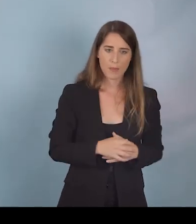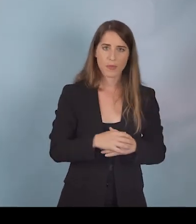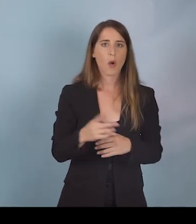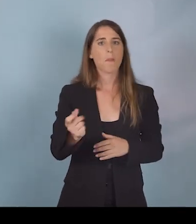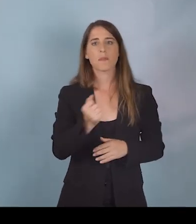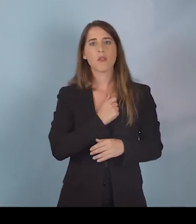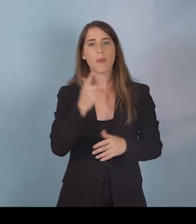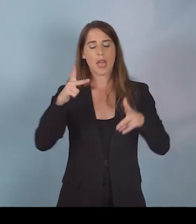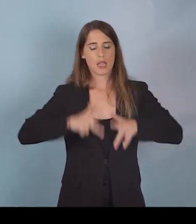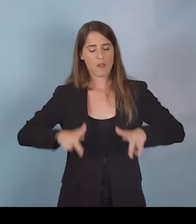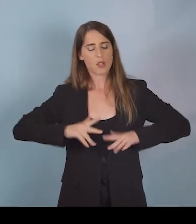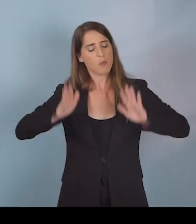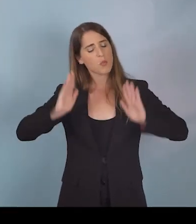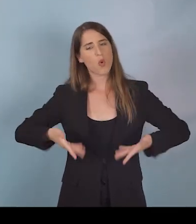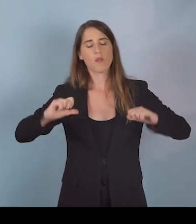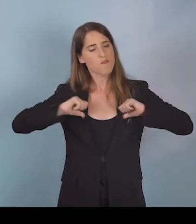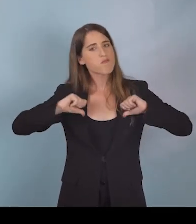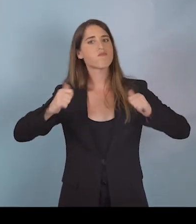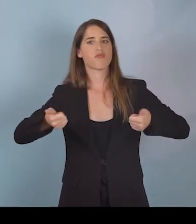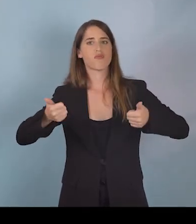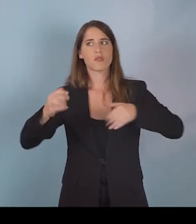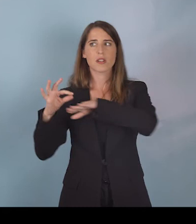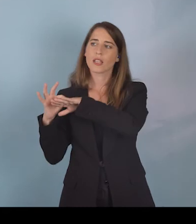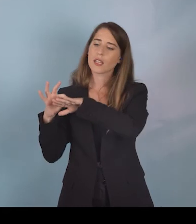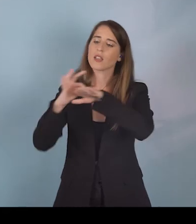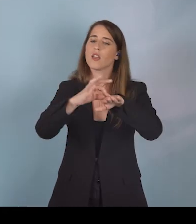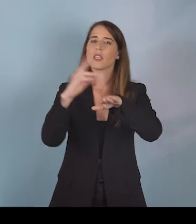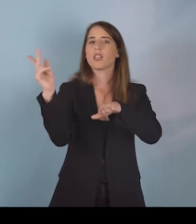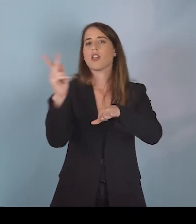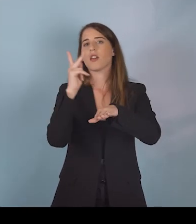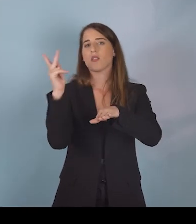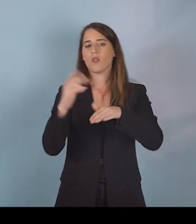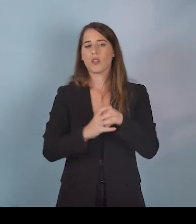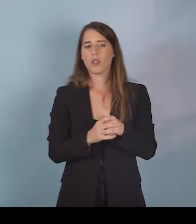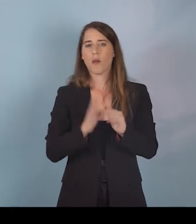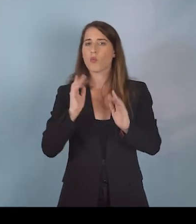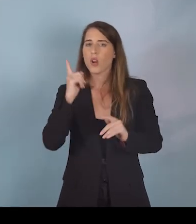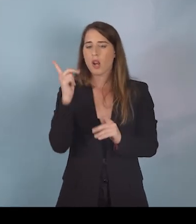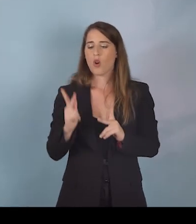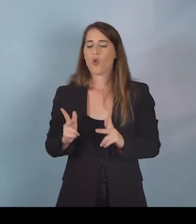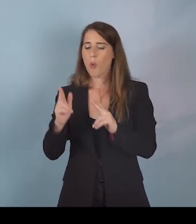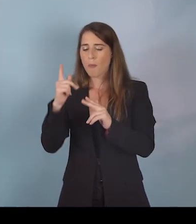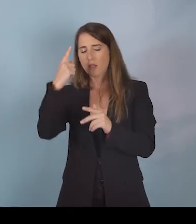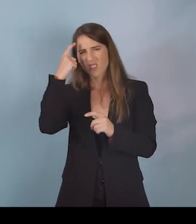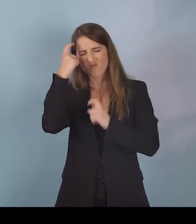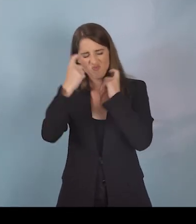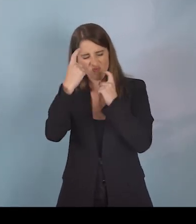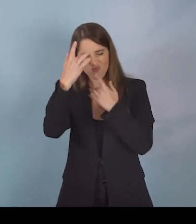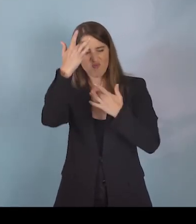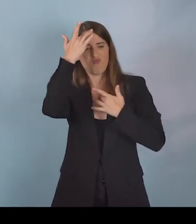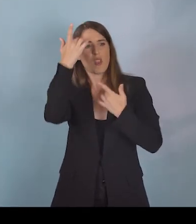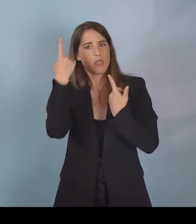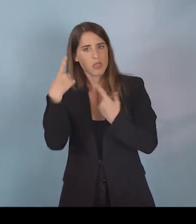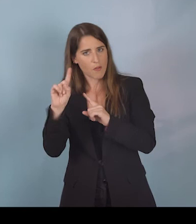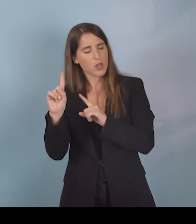κοινωνία καθοδηγεί, εγώ θα έλεγα ότι μια νομοθεσία μπορεί να πρωτοπορήσει για να καθοδηγήσει και την κοινωνία. Ακόμη και αν αυτή η αναμέρωση, που είναι